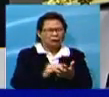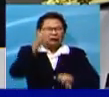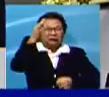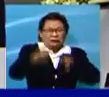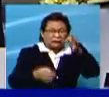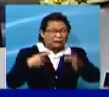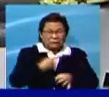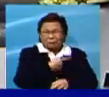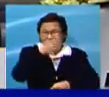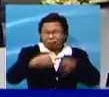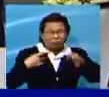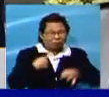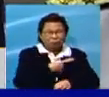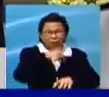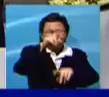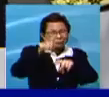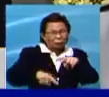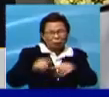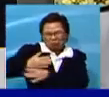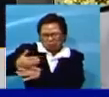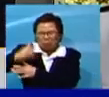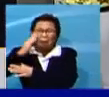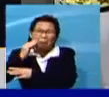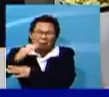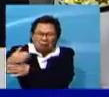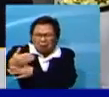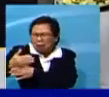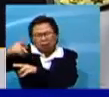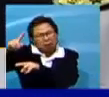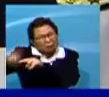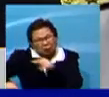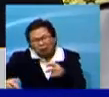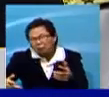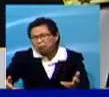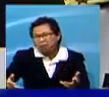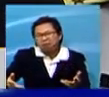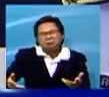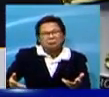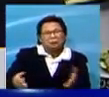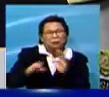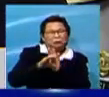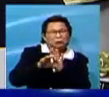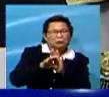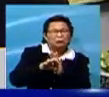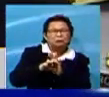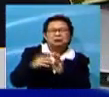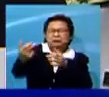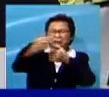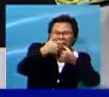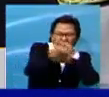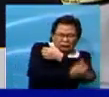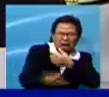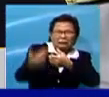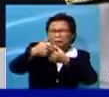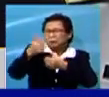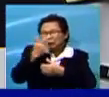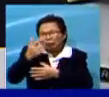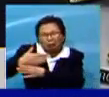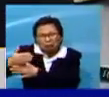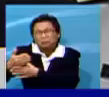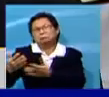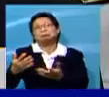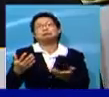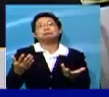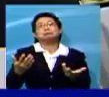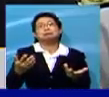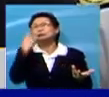kita tidak dapat kongsi pengalaman best practices sesama negara yang terlibat, siapa lagi? Jadi ini